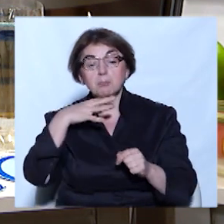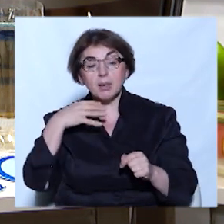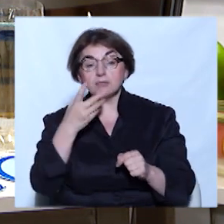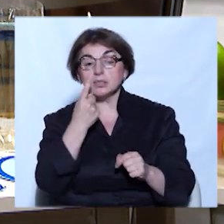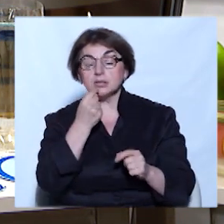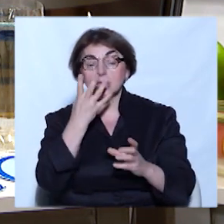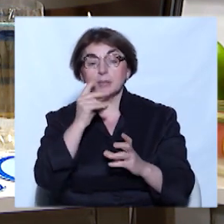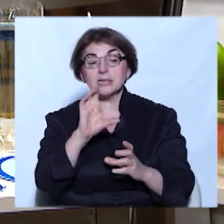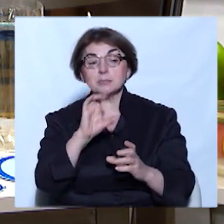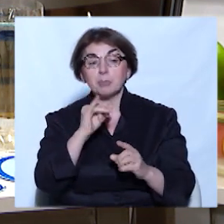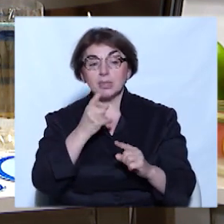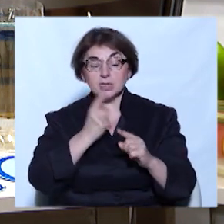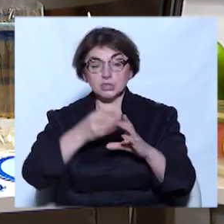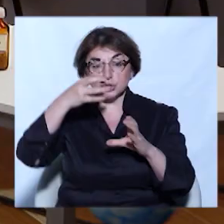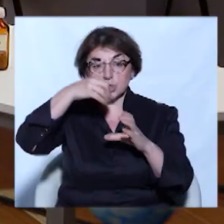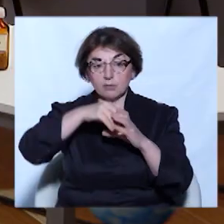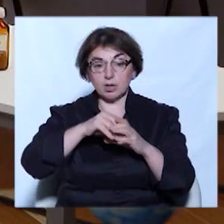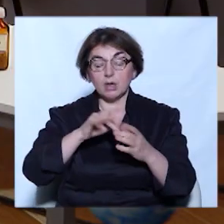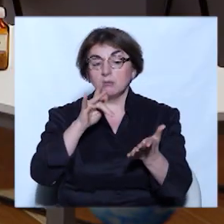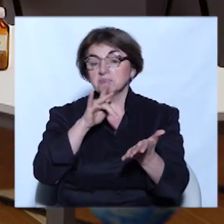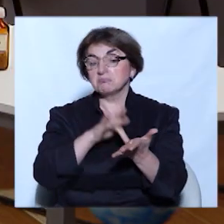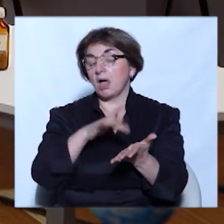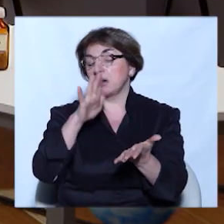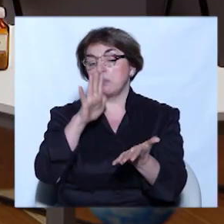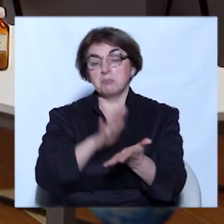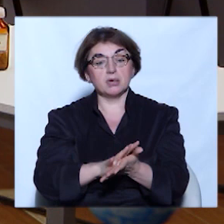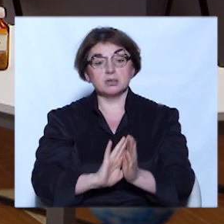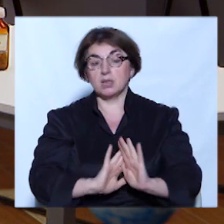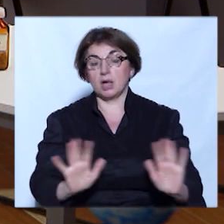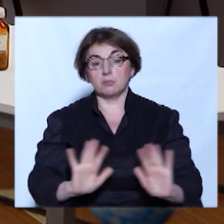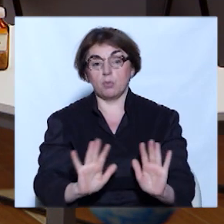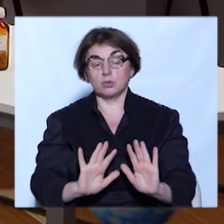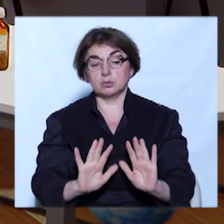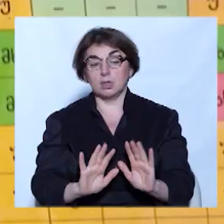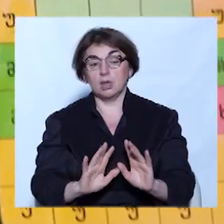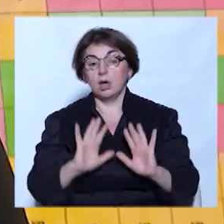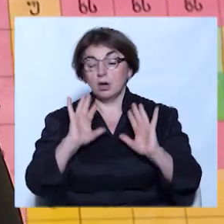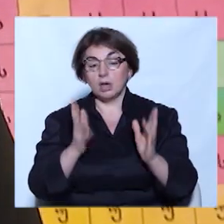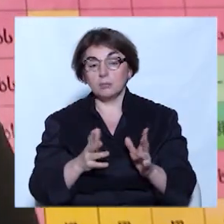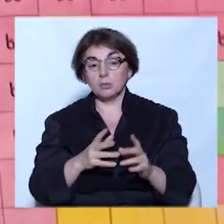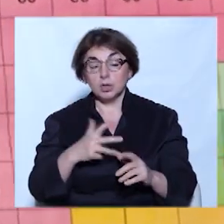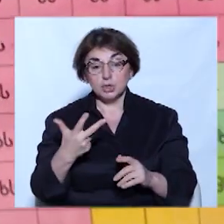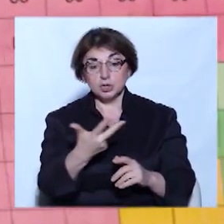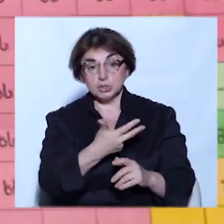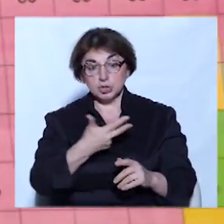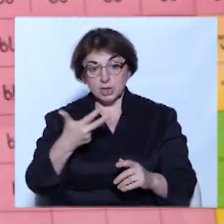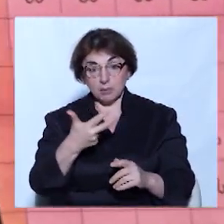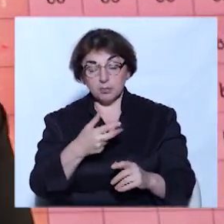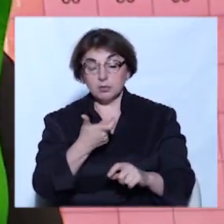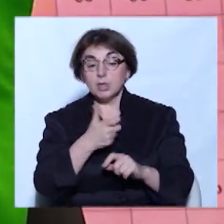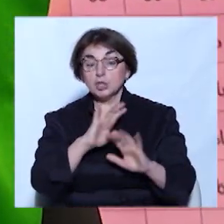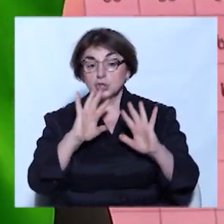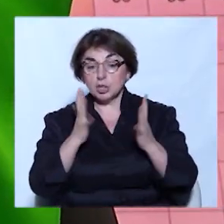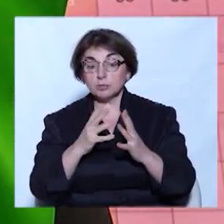ჩავყარე მჟავაში და არაფერიც არ მოხდა. რა თქმა უნდა, სამივე შემთხვევა საყურადღებოა